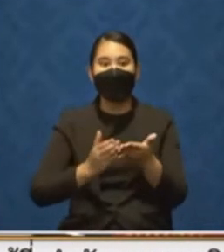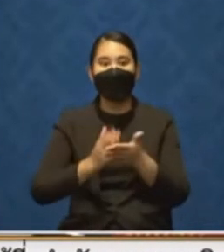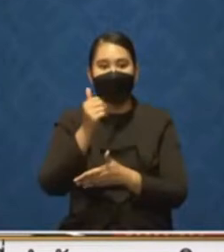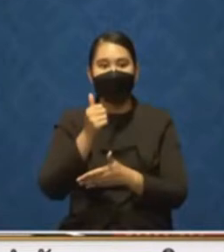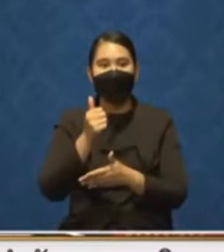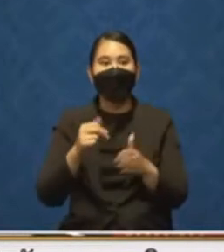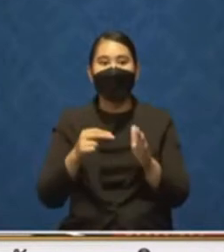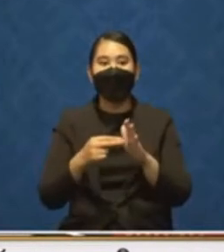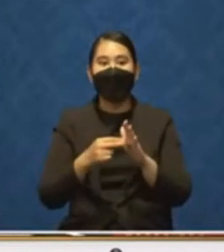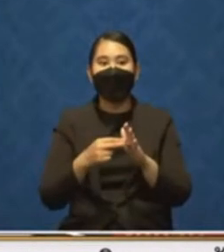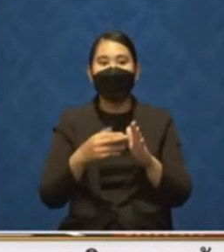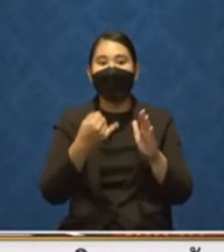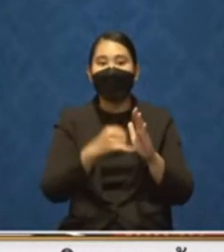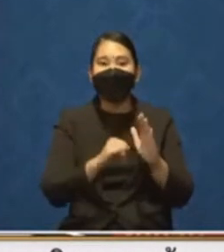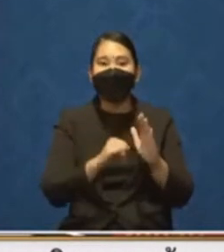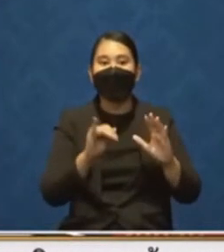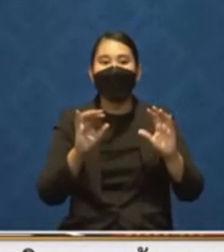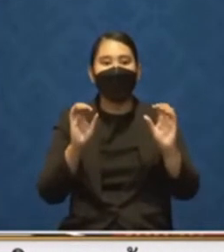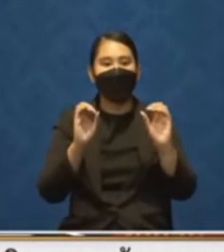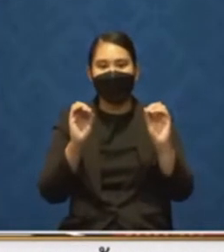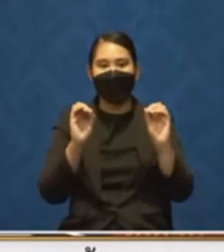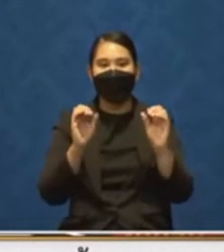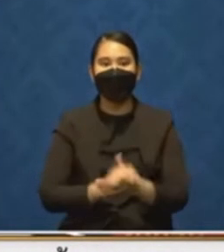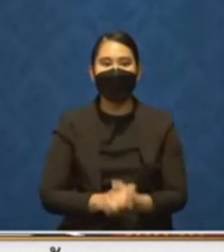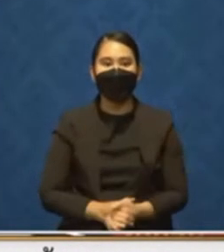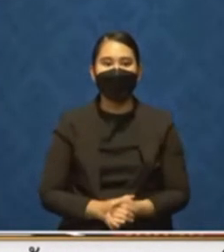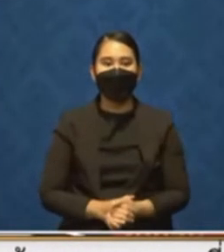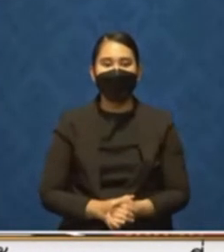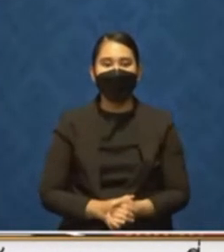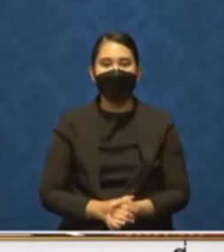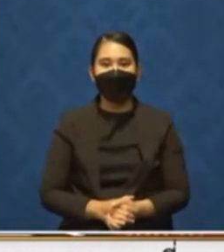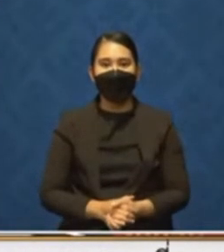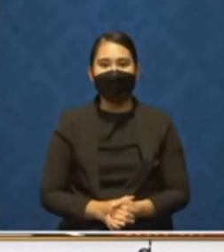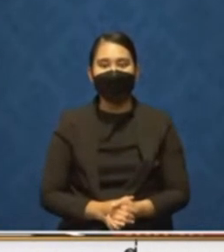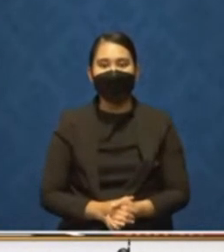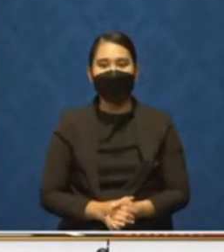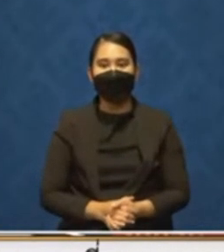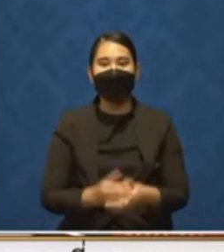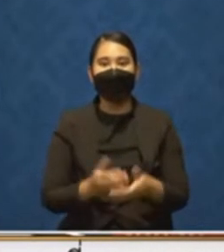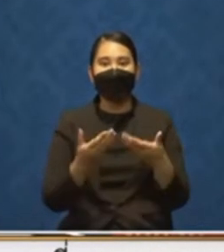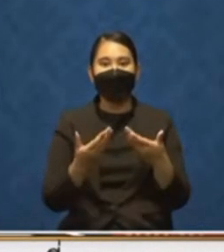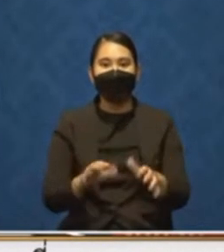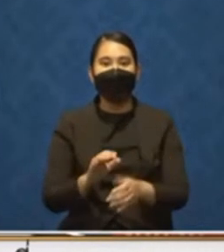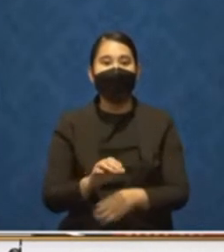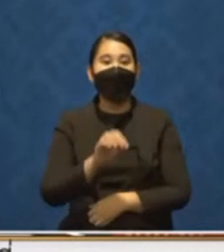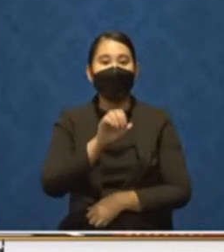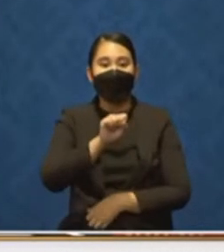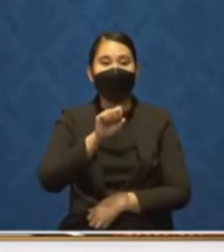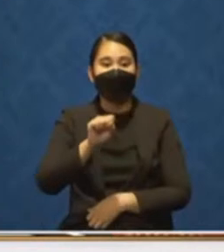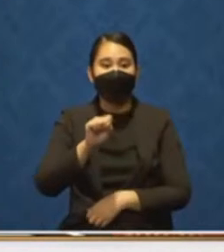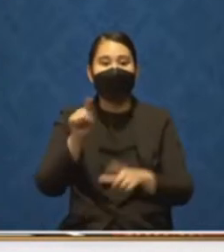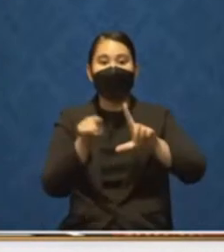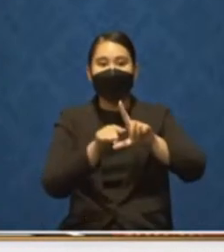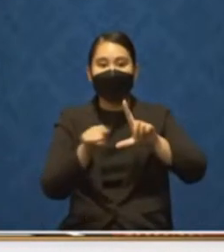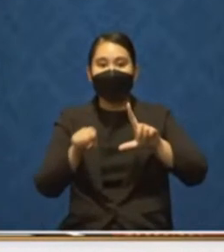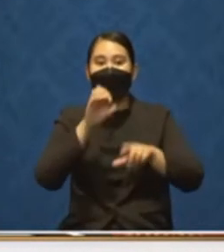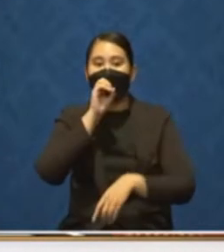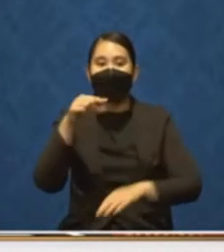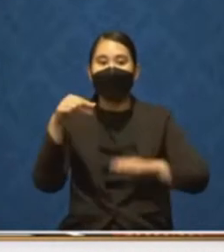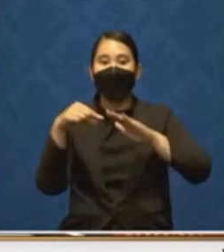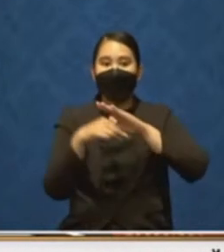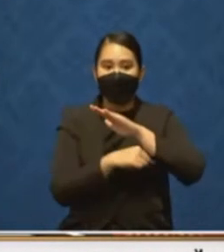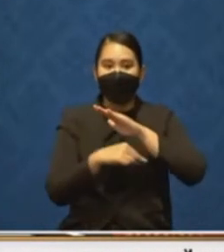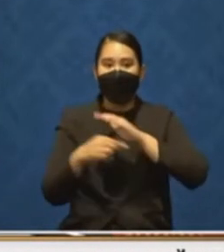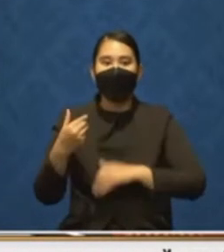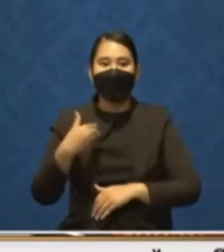มีความผิดแม้แต่คนเดียวมาที่เรื่องของสสโรเหมือนกันครับมีการทุจริตในกอง